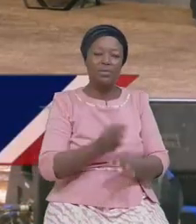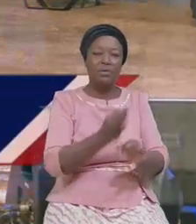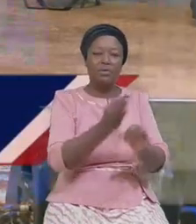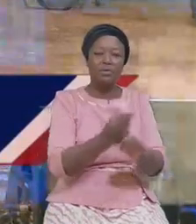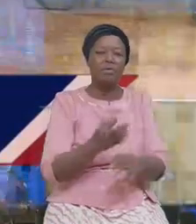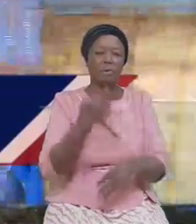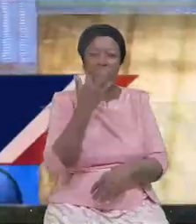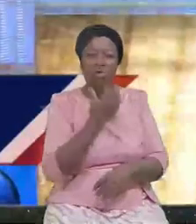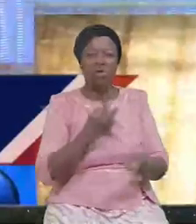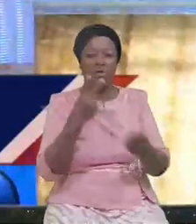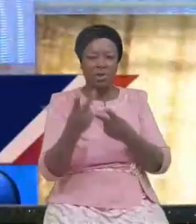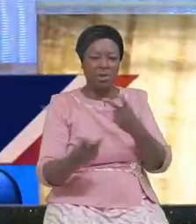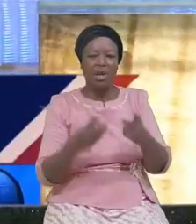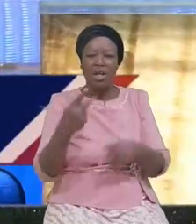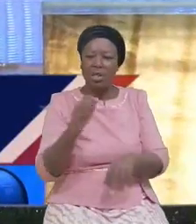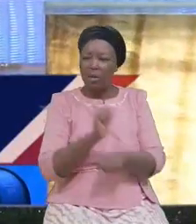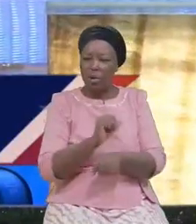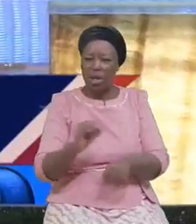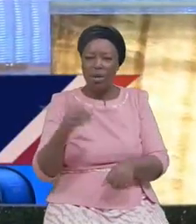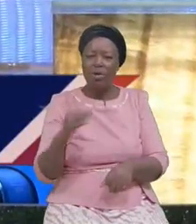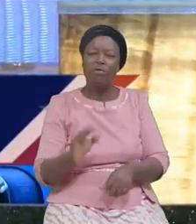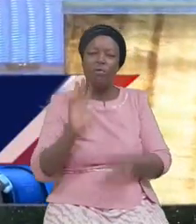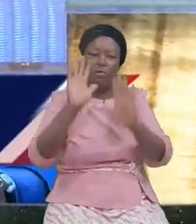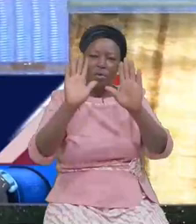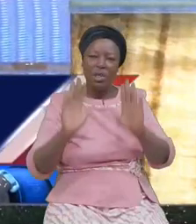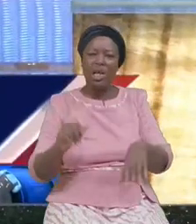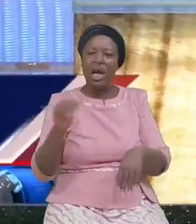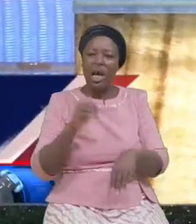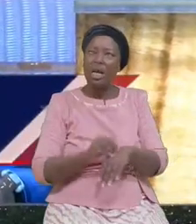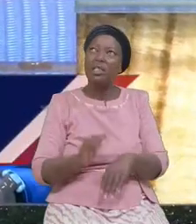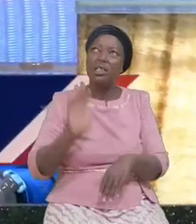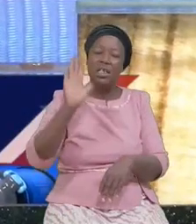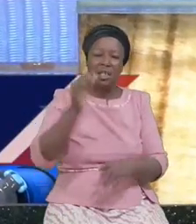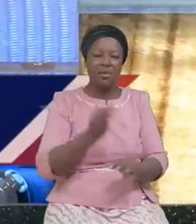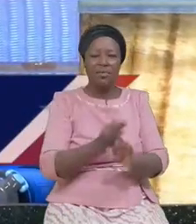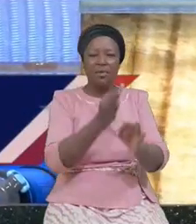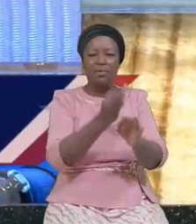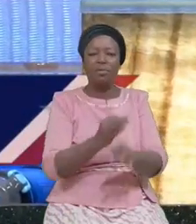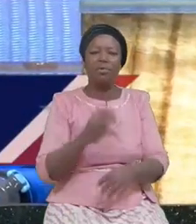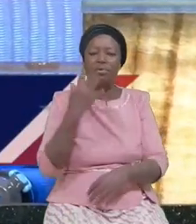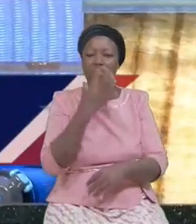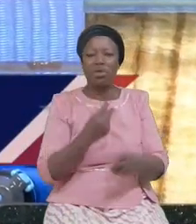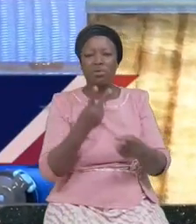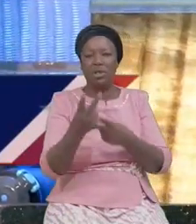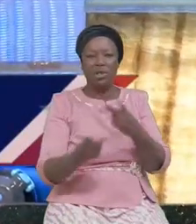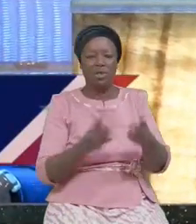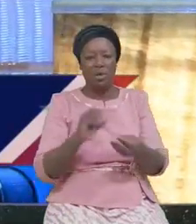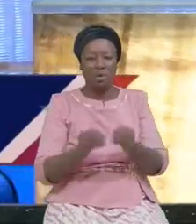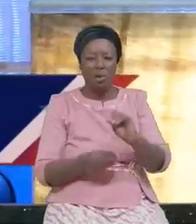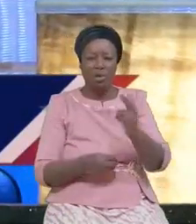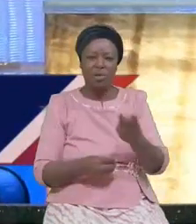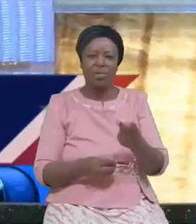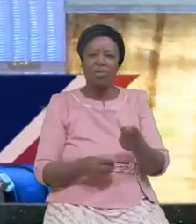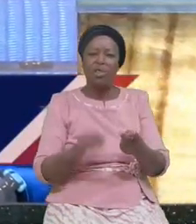et gracieuse. La manifestation des prodiges lors de sa visitation fidèle et glorieuse et gracieuse, je vous l'ai